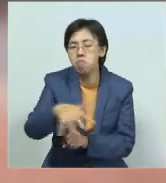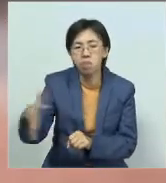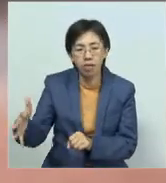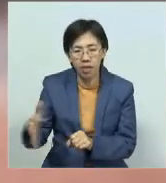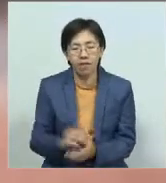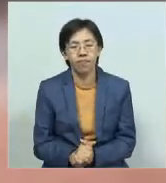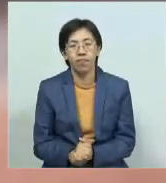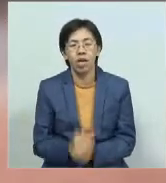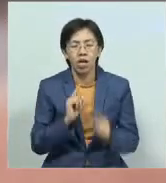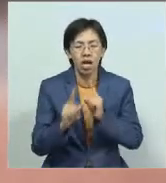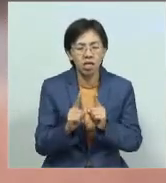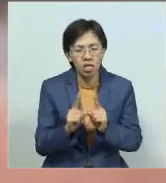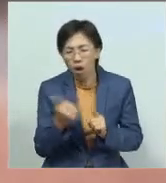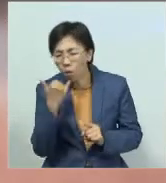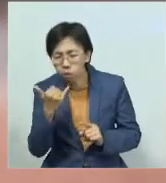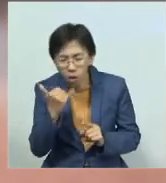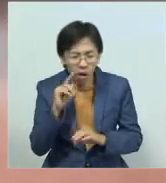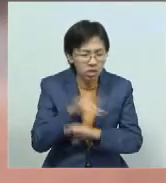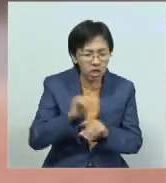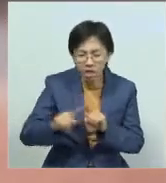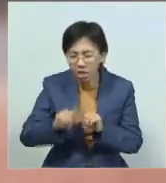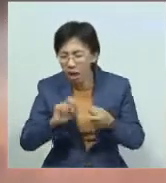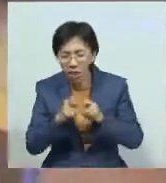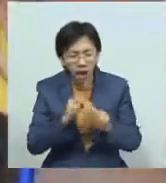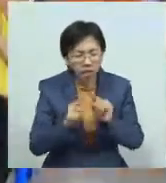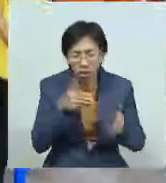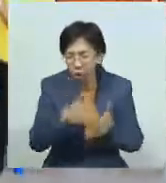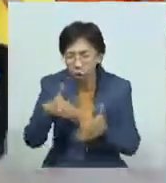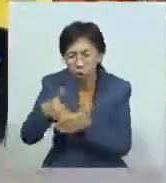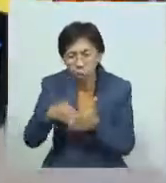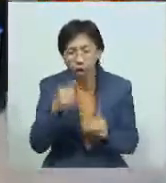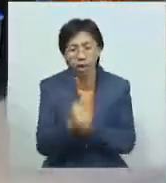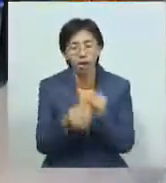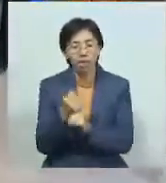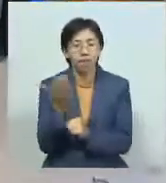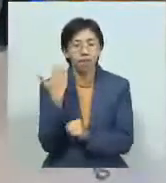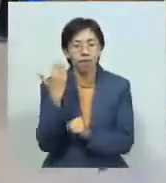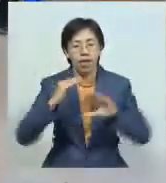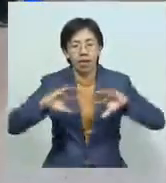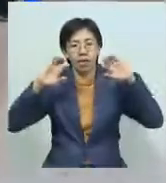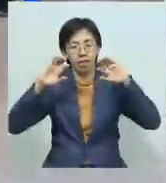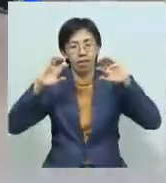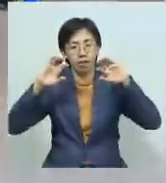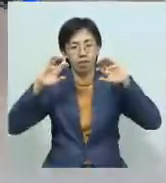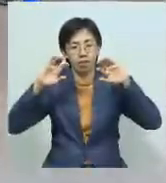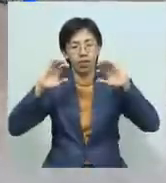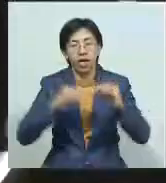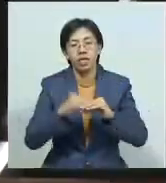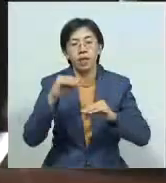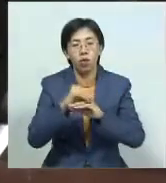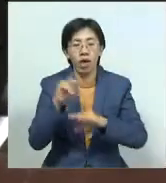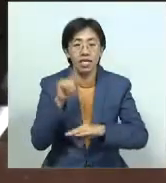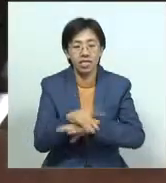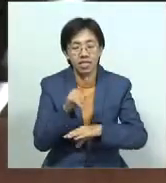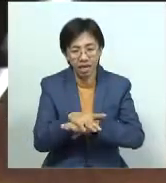การติดต่อกับโลกภายนอกจึงเกิดเป็นอุปสรรคในเมื่อปีที่ผ่านมาค่ะทางด้านรัฐบาลได้มีการนำเอาโครงการเน็ตประ